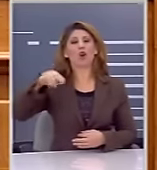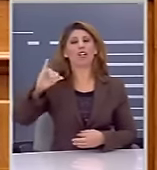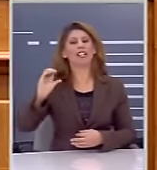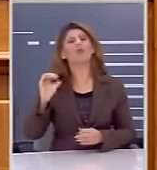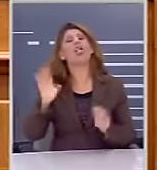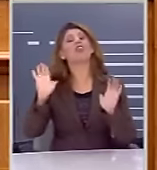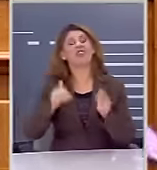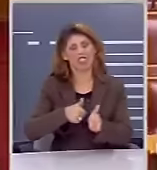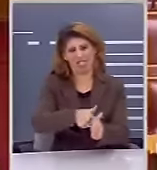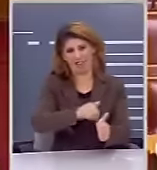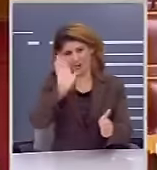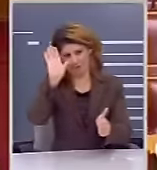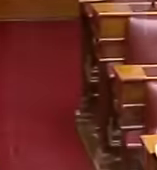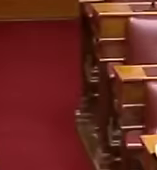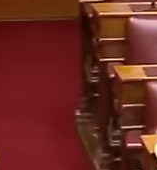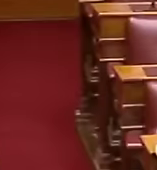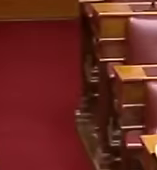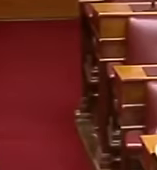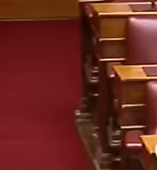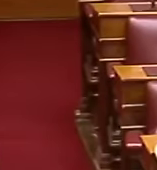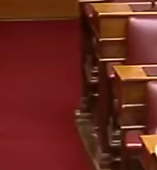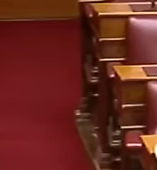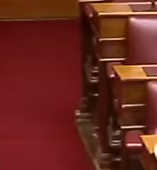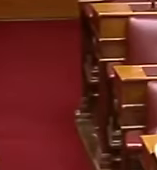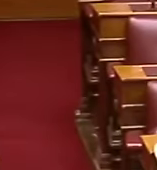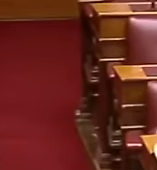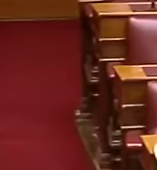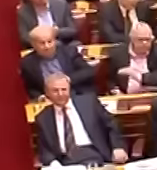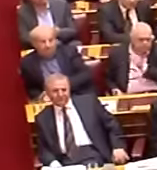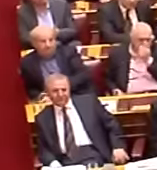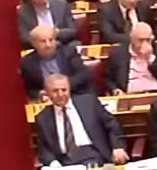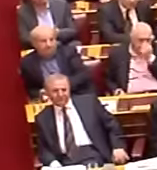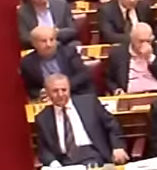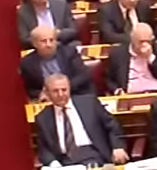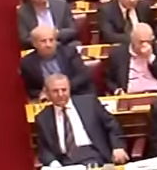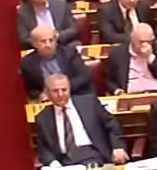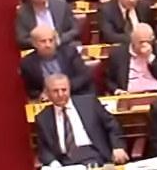ακολουθήσουμε. Ευχαριστούμε, κύριε Πρόεδρε. Κυρίες και κύριοι